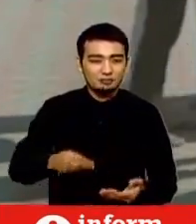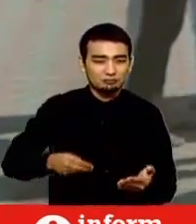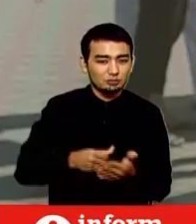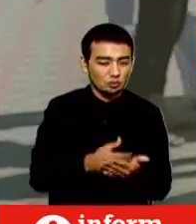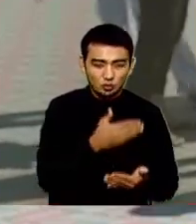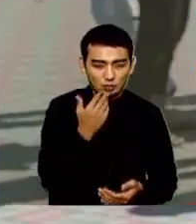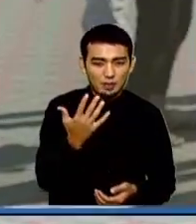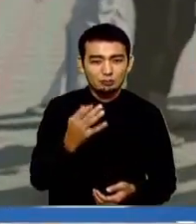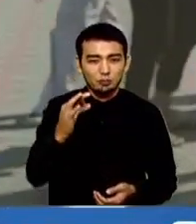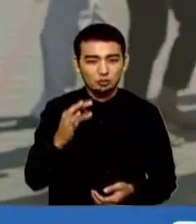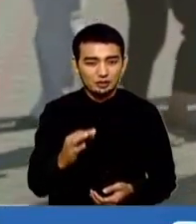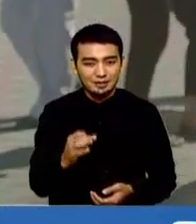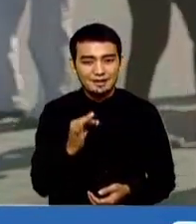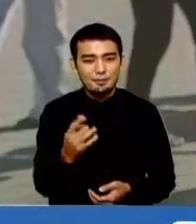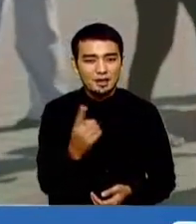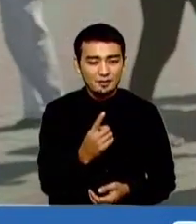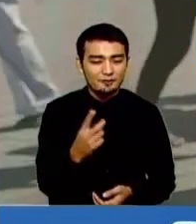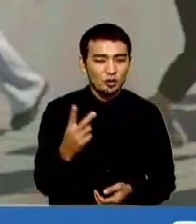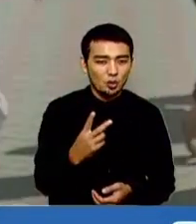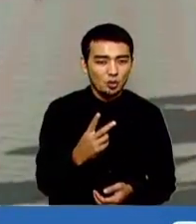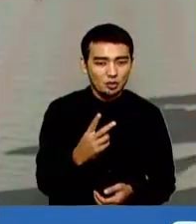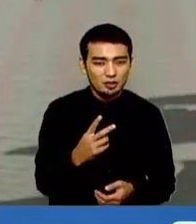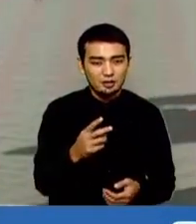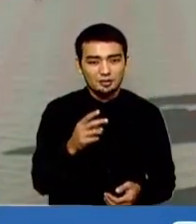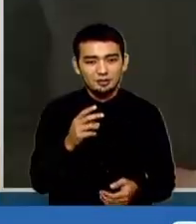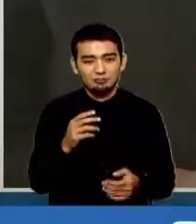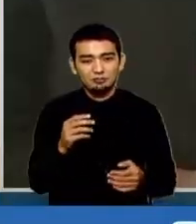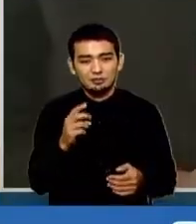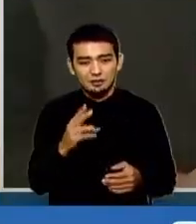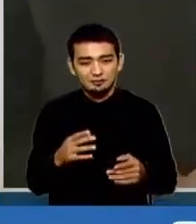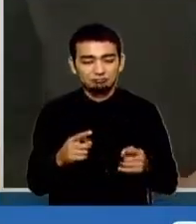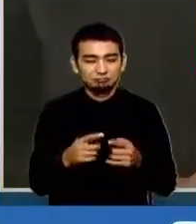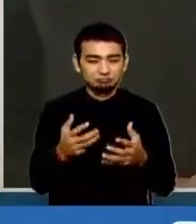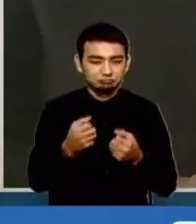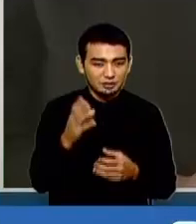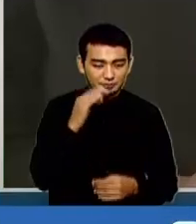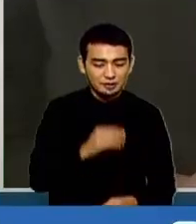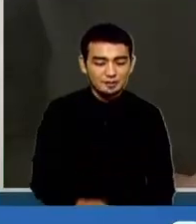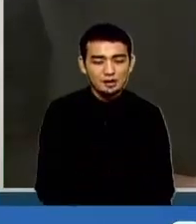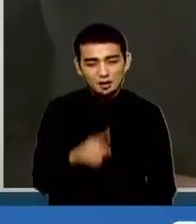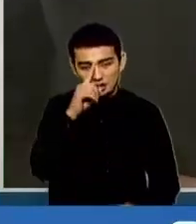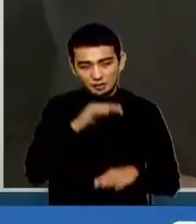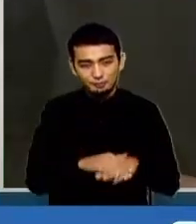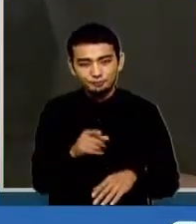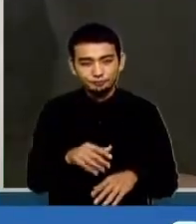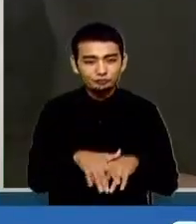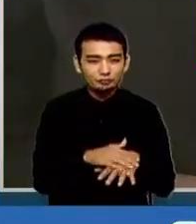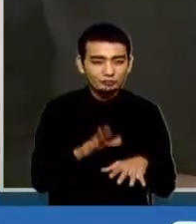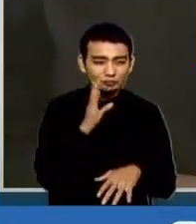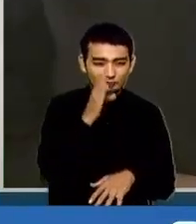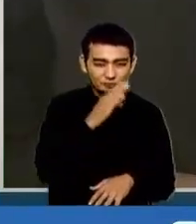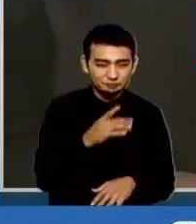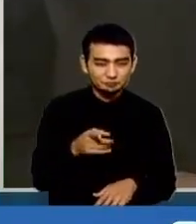беріледі. Бірінші және екінші нарықтағы пәтерлерден алуға мүмкіндіктері бар. Алайда әкімдік өкілінің бұл жауабы жиналған